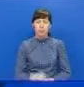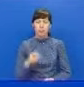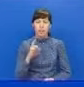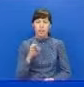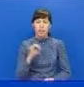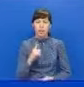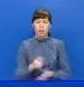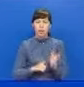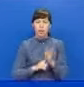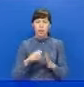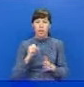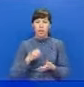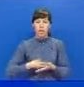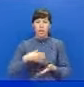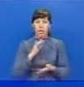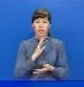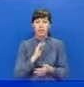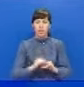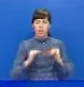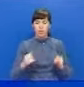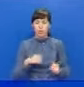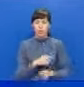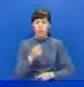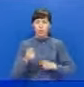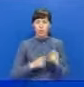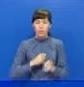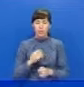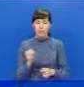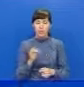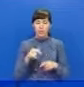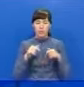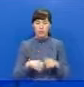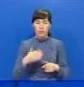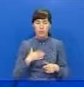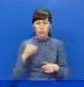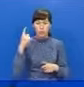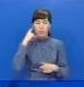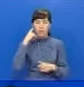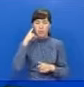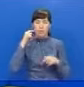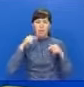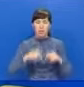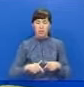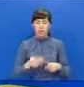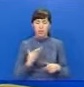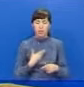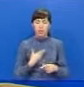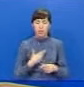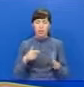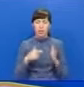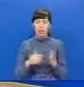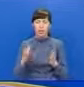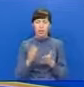басталып отырған асыл бала өзінің ұйымдастыруымен сол үшін бұл жерде мен өзім ойлаймын. Бұл жерде біз сондай мақсатқа